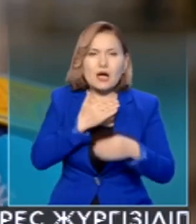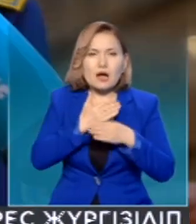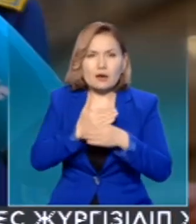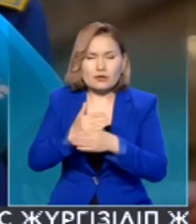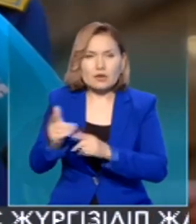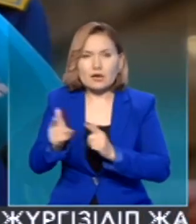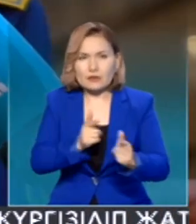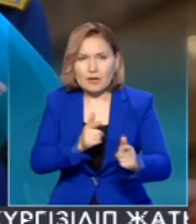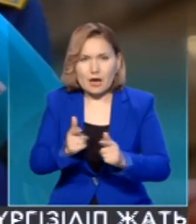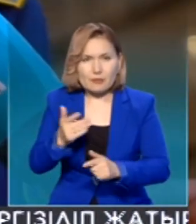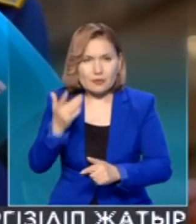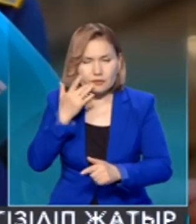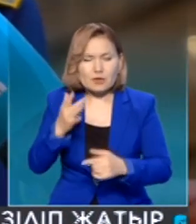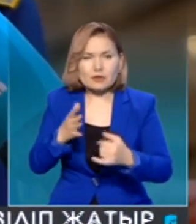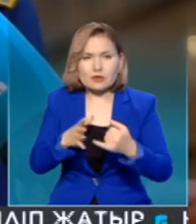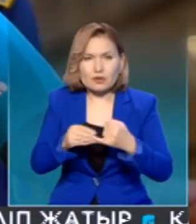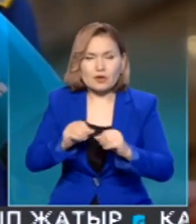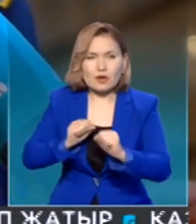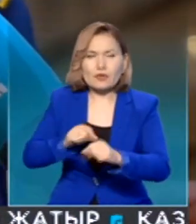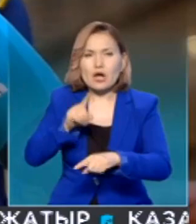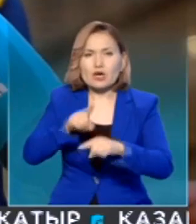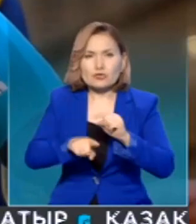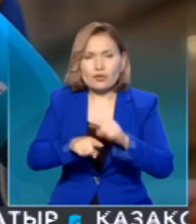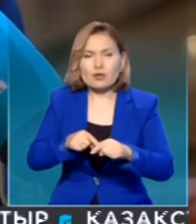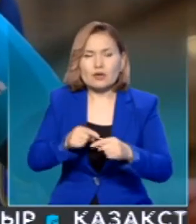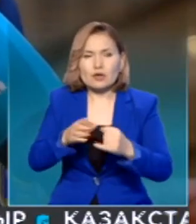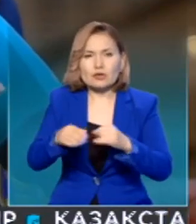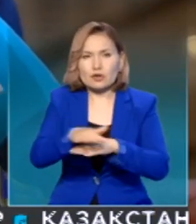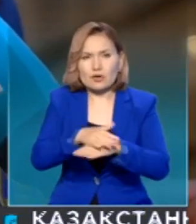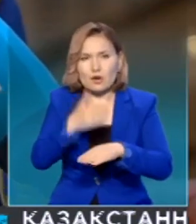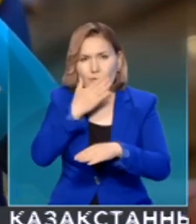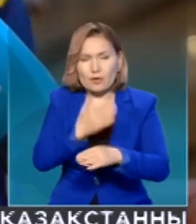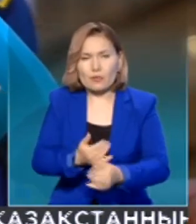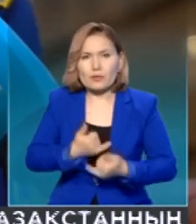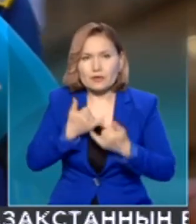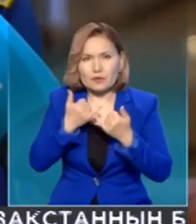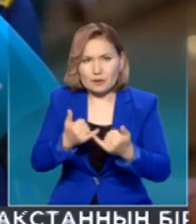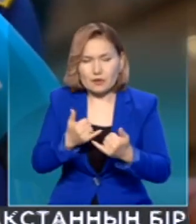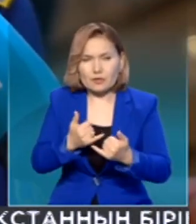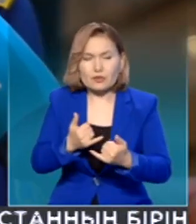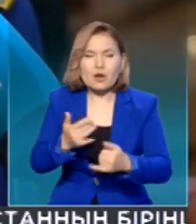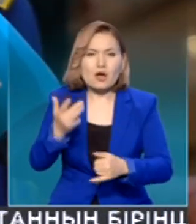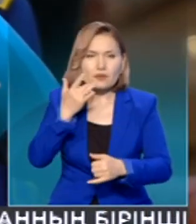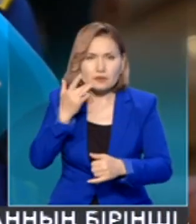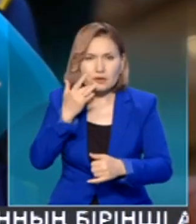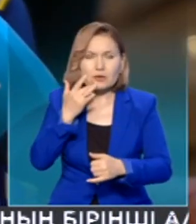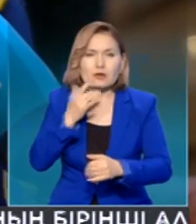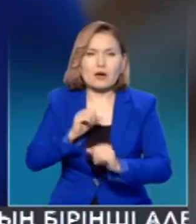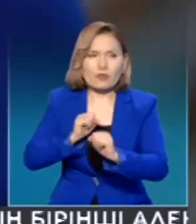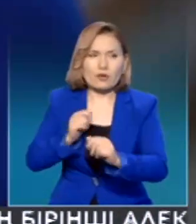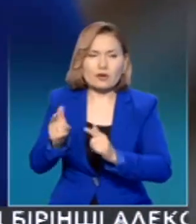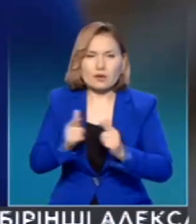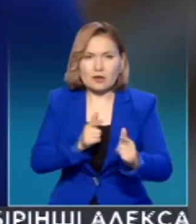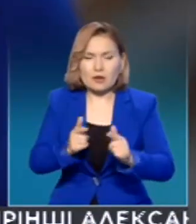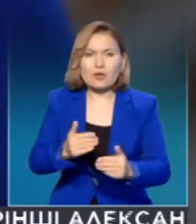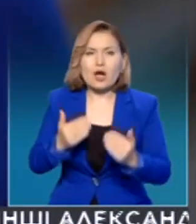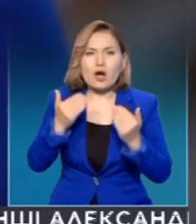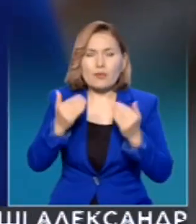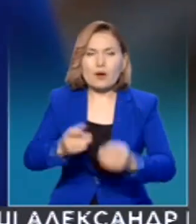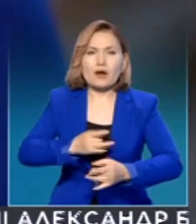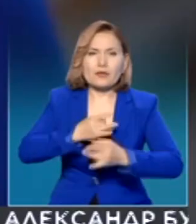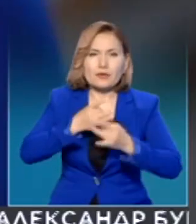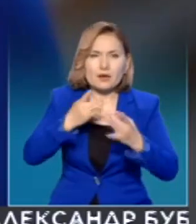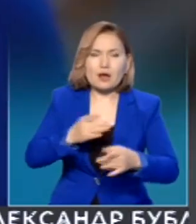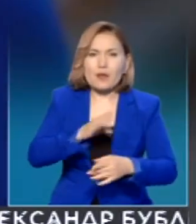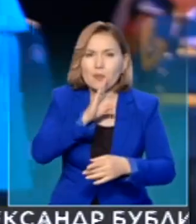моральды жағынан өзінің отаны үшін, жер үшін жан қиюға дайын болу керек деп есептеймін мен. Бүгінгі салтанатты